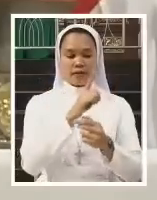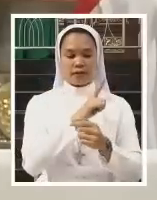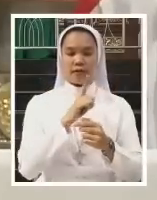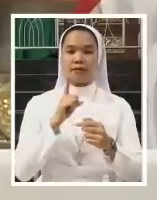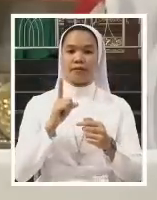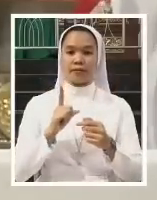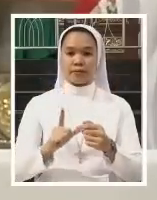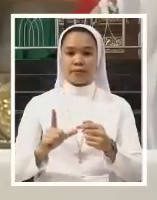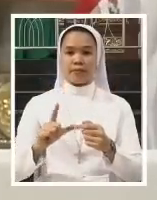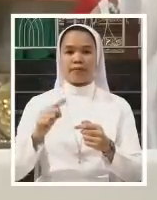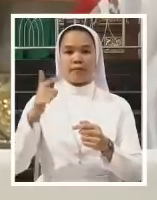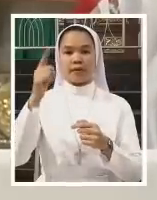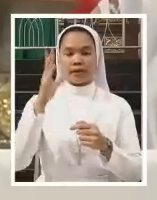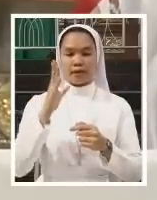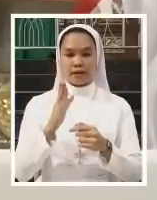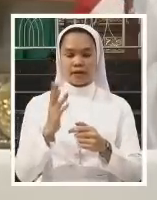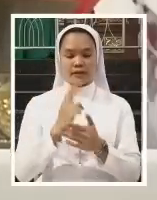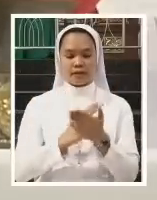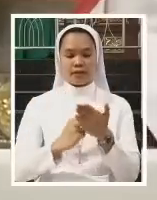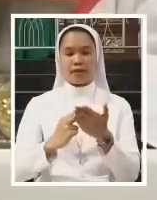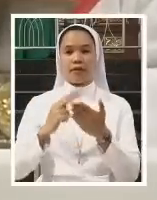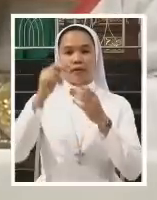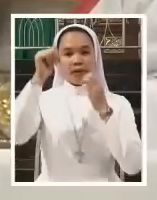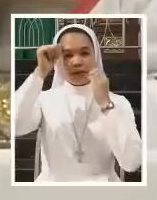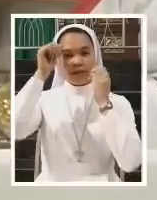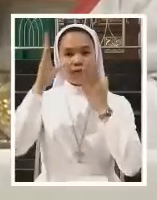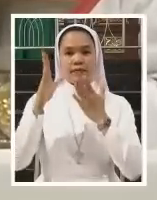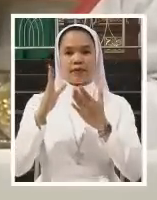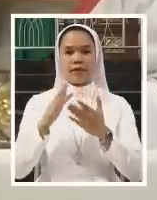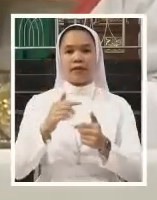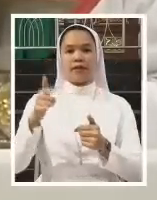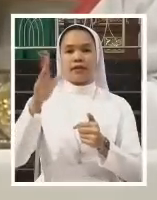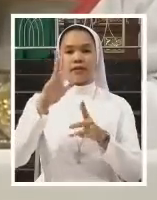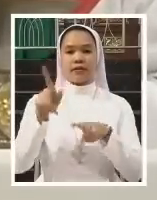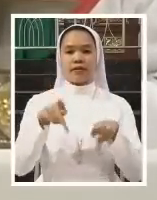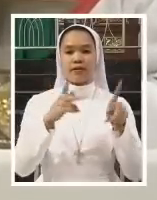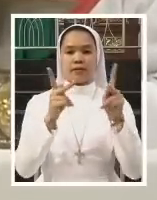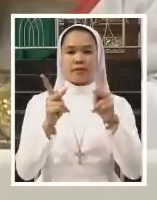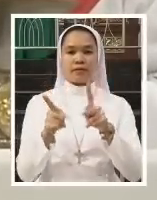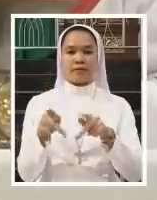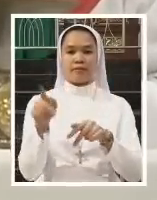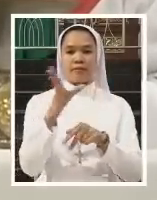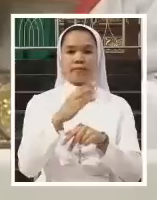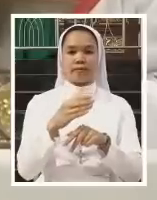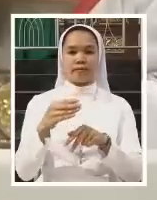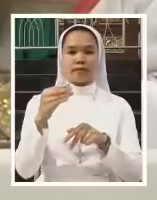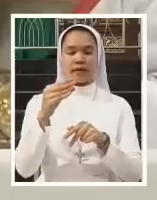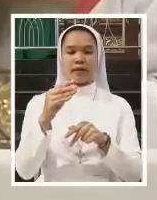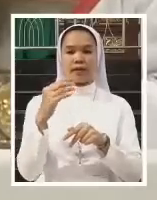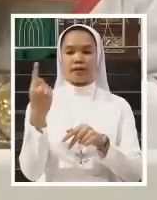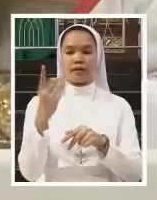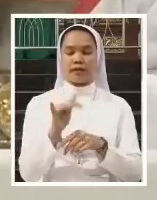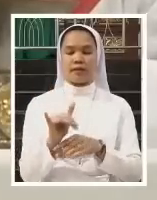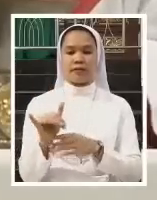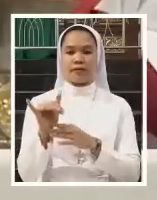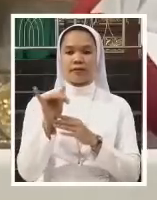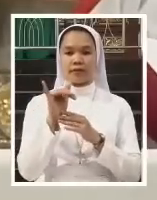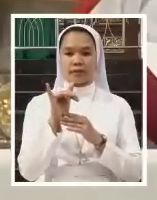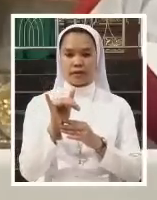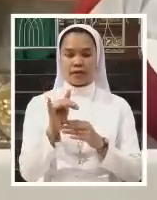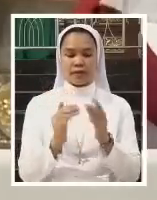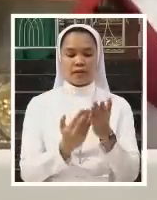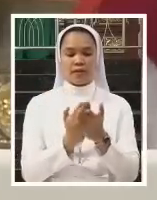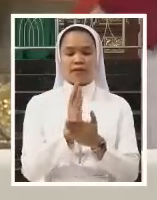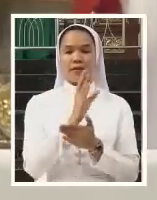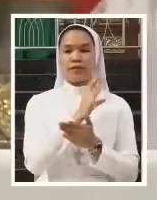imo, kagurangnan banal na Ama, Diyos na makakamham at asin daing kasagkoran, huli